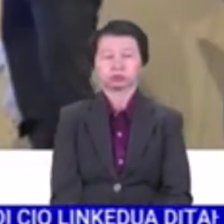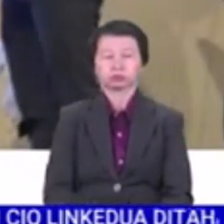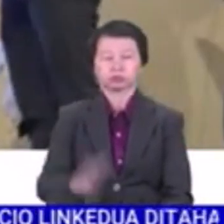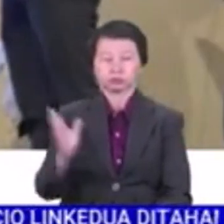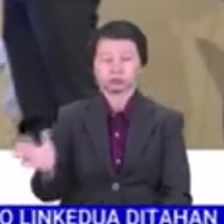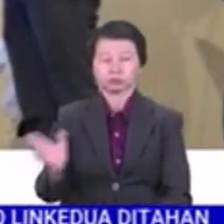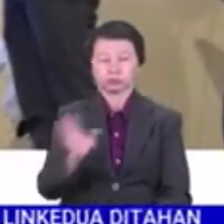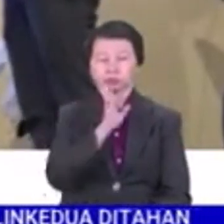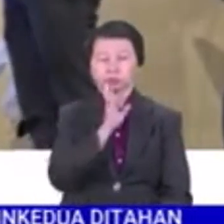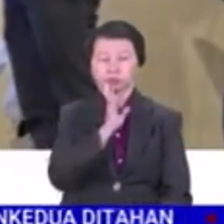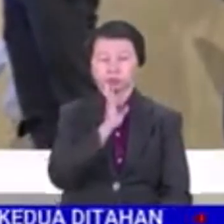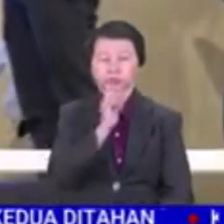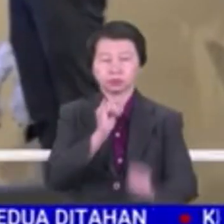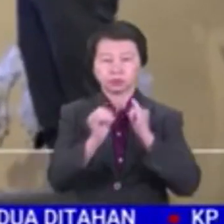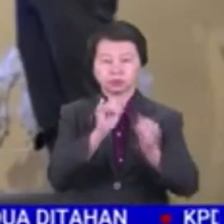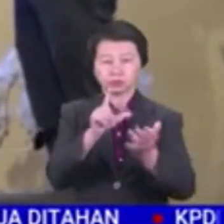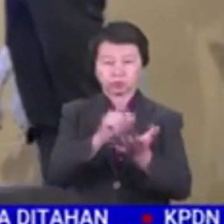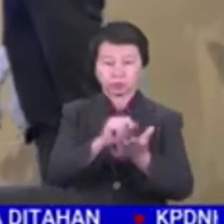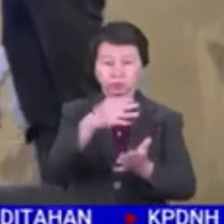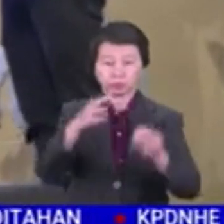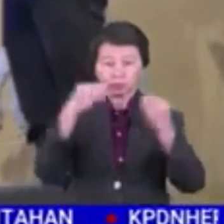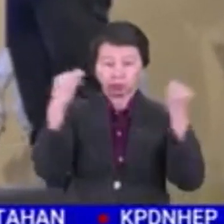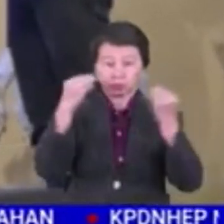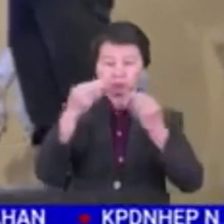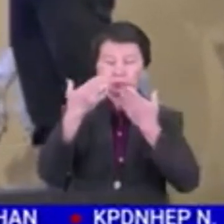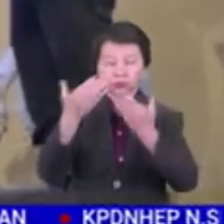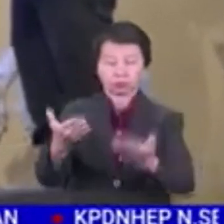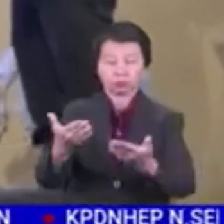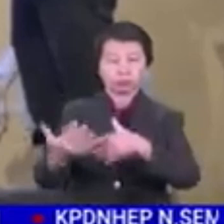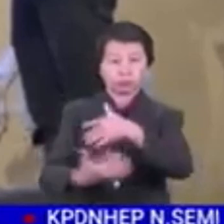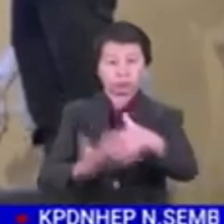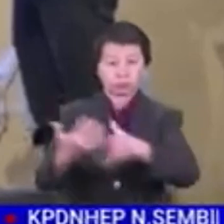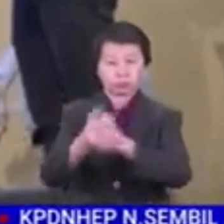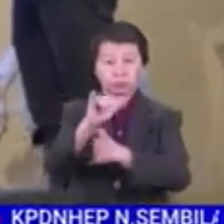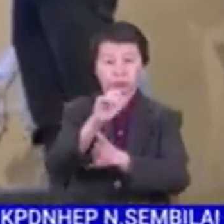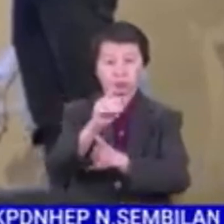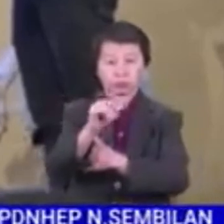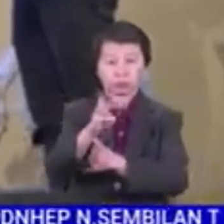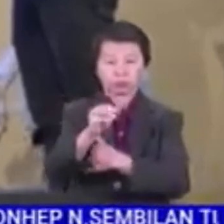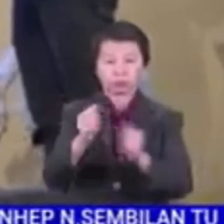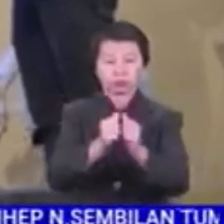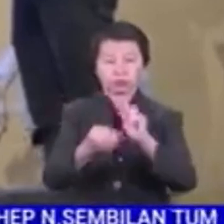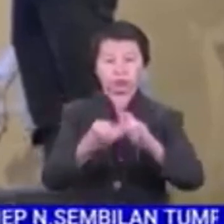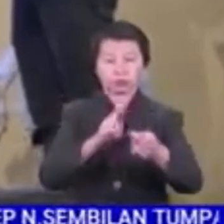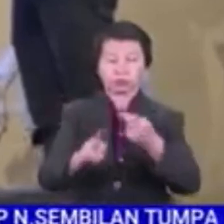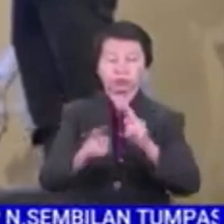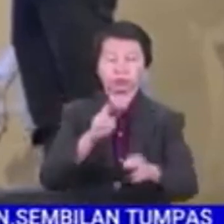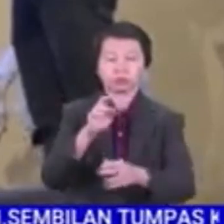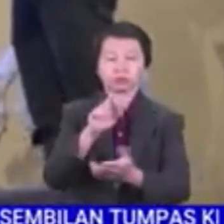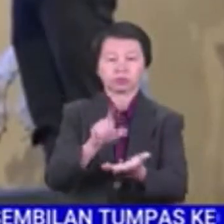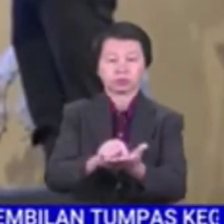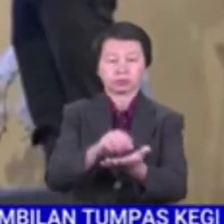Beliau bercakap pada sidang media selepas majlis penghargaan dan ramah mesra Yadim bersama rakan media di Putrajaya.